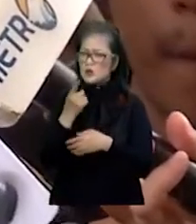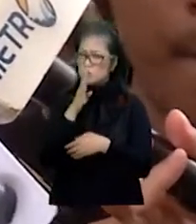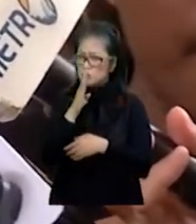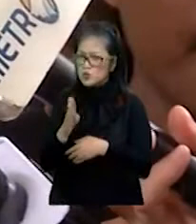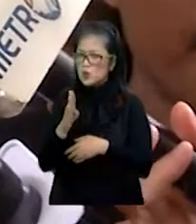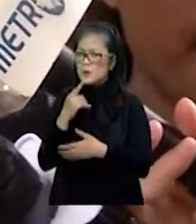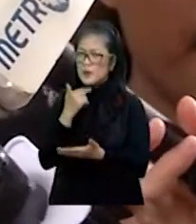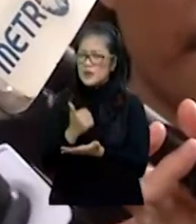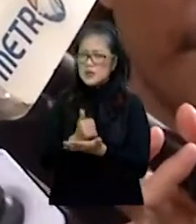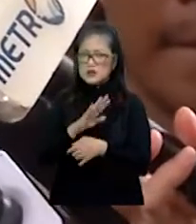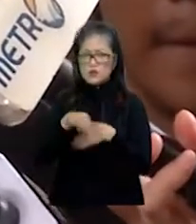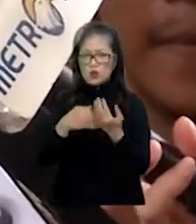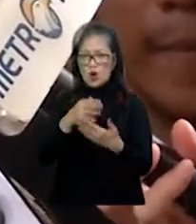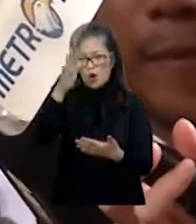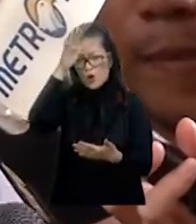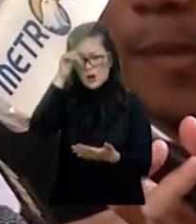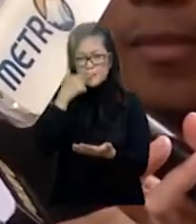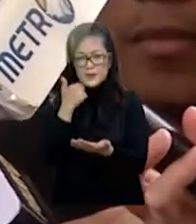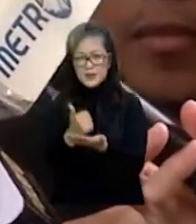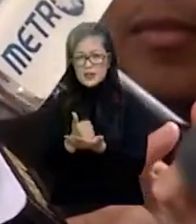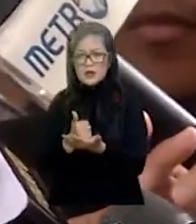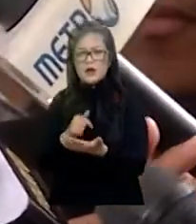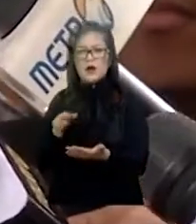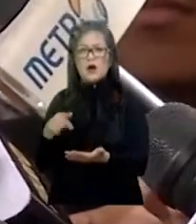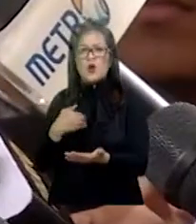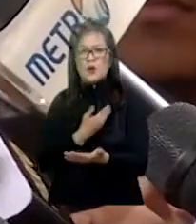semua orang dan kepentingan dan keluarga korban dan kepentingan juga untuk klien saya